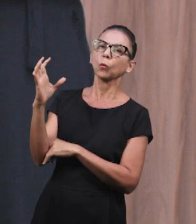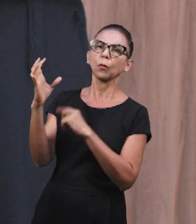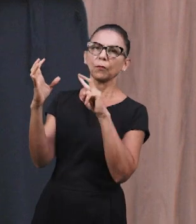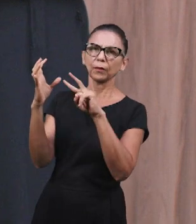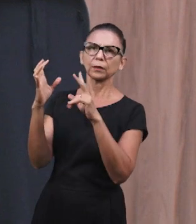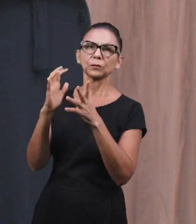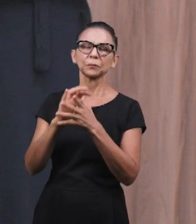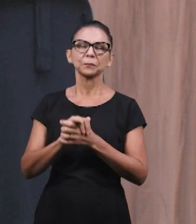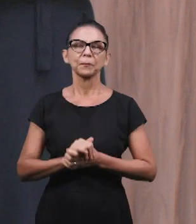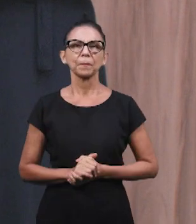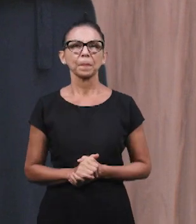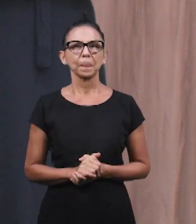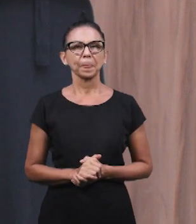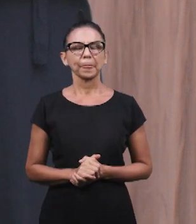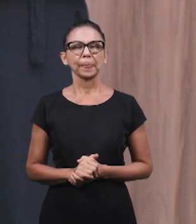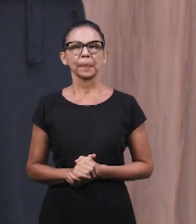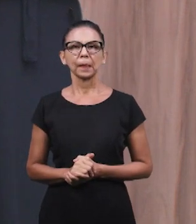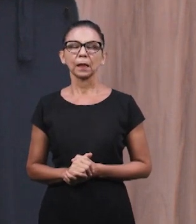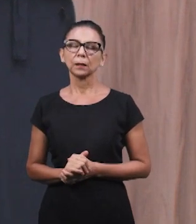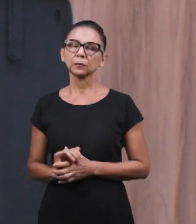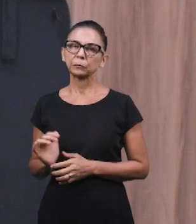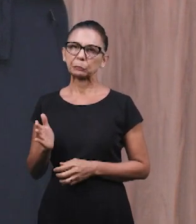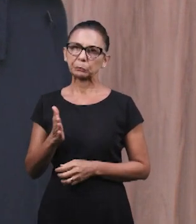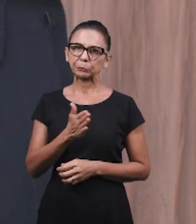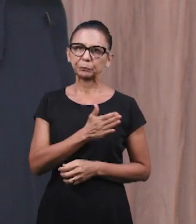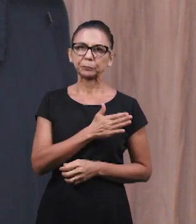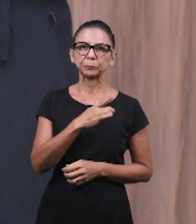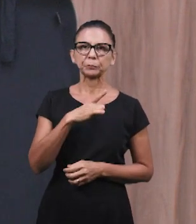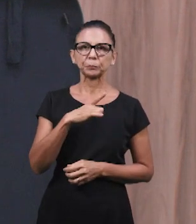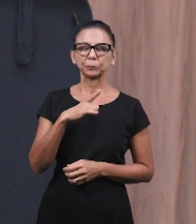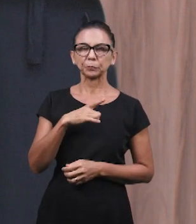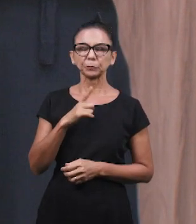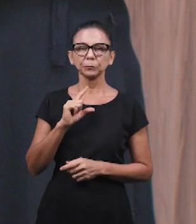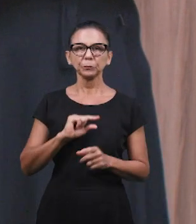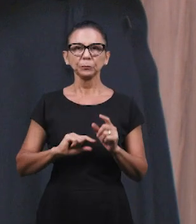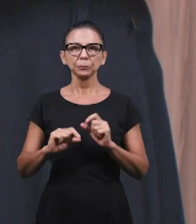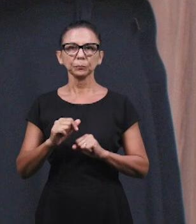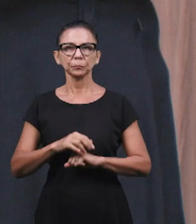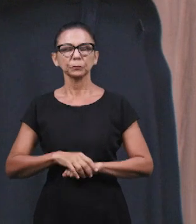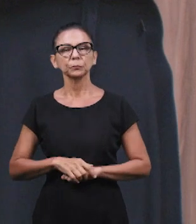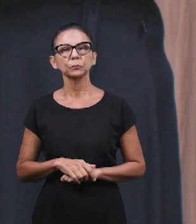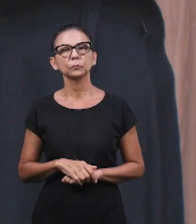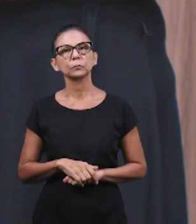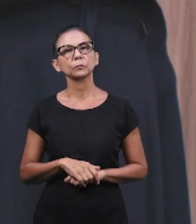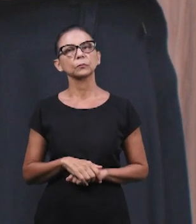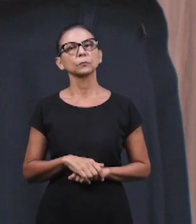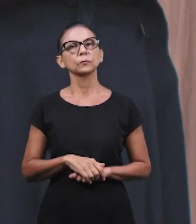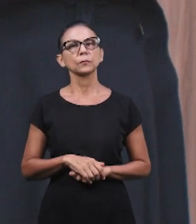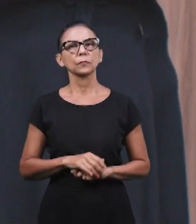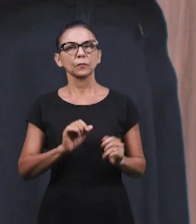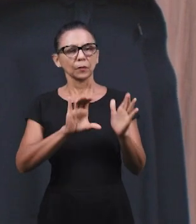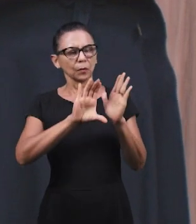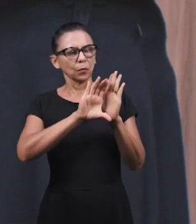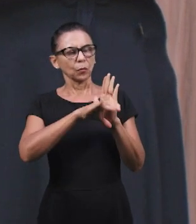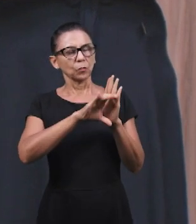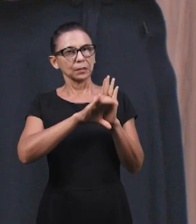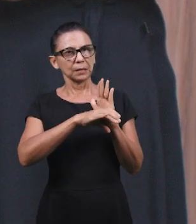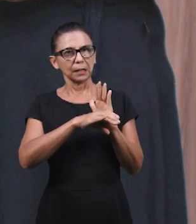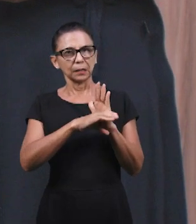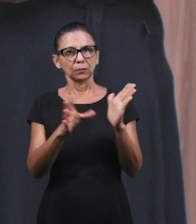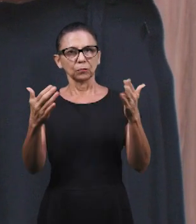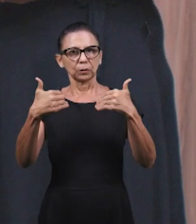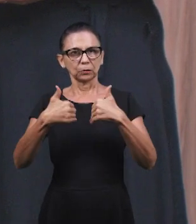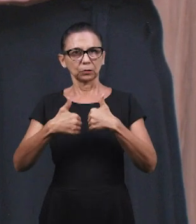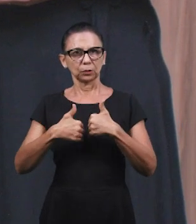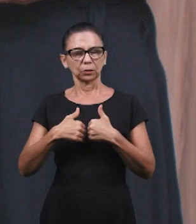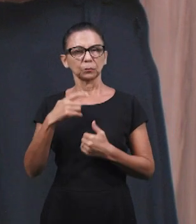adultes, qui sont diagnostiqués avec l'autisme. Alors, ici, il y a un thème qui